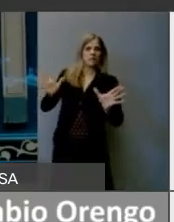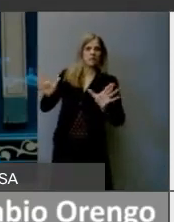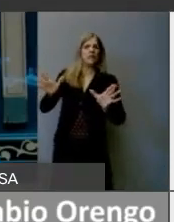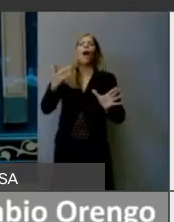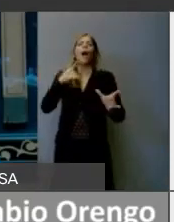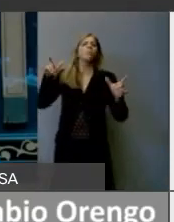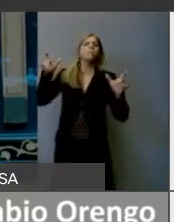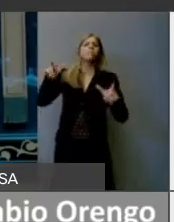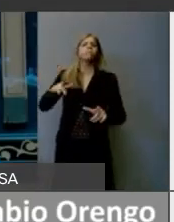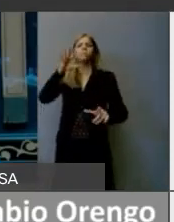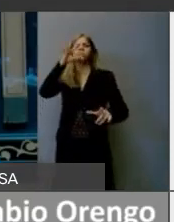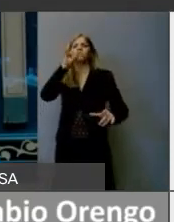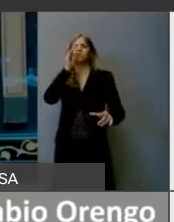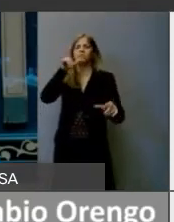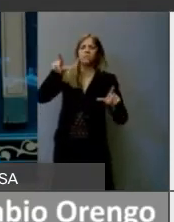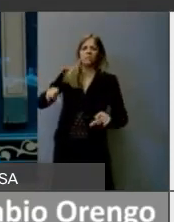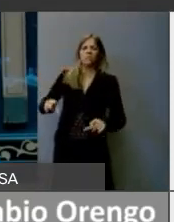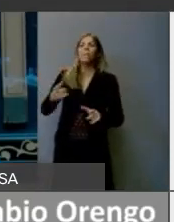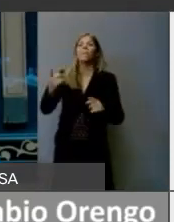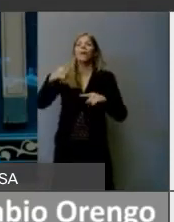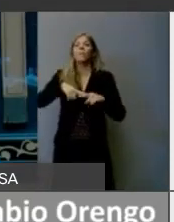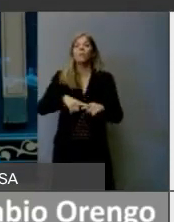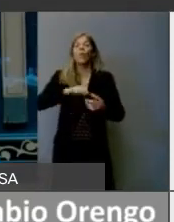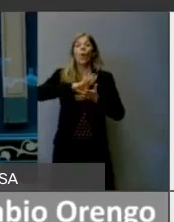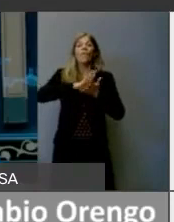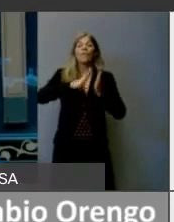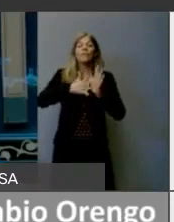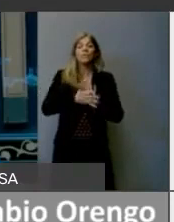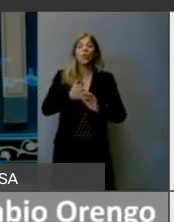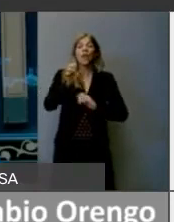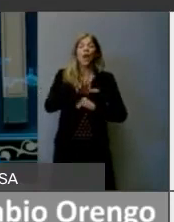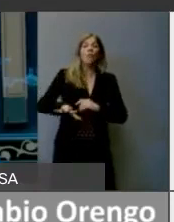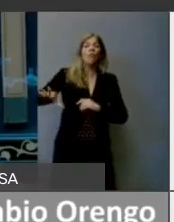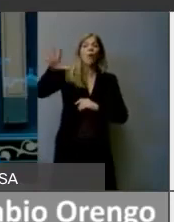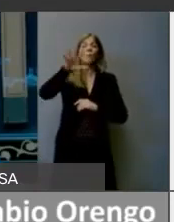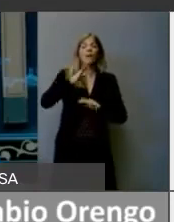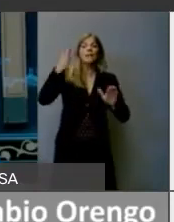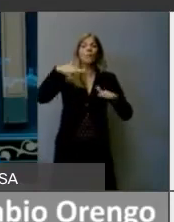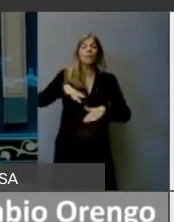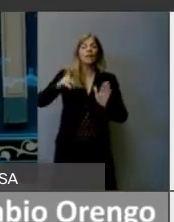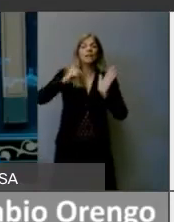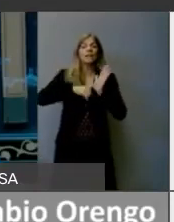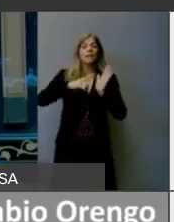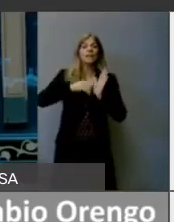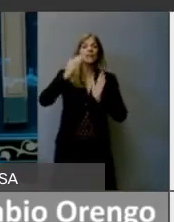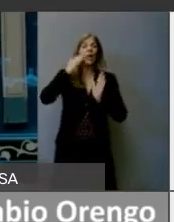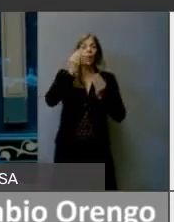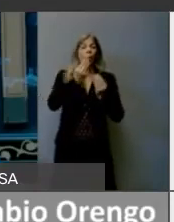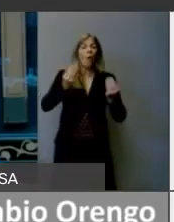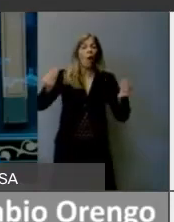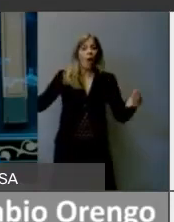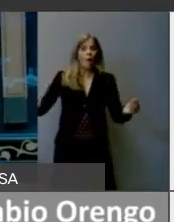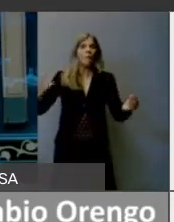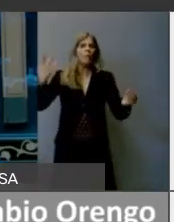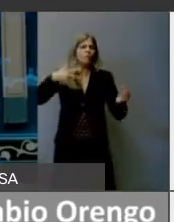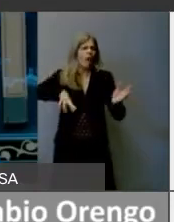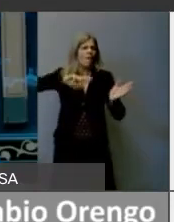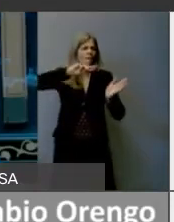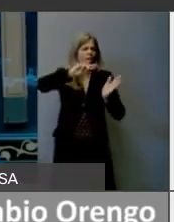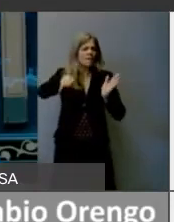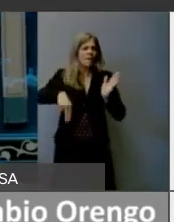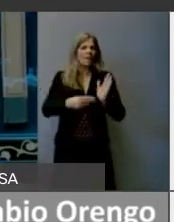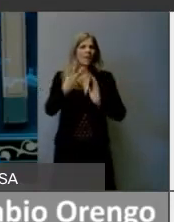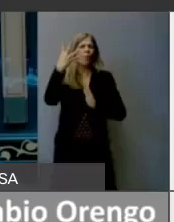espressione. Considerato che la Convenzione europea per la salvaguardia dei diritti dell'uomo e delle libertà fondamentali è stata firmata il